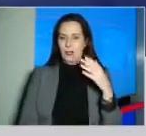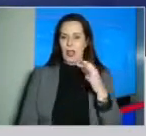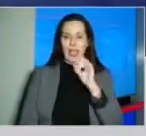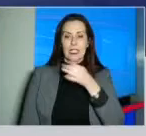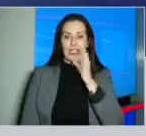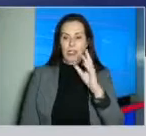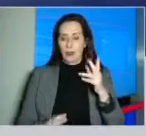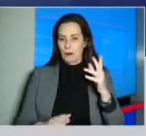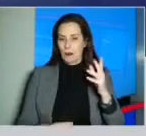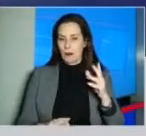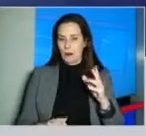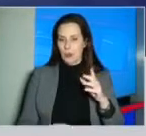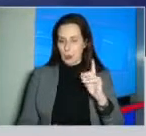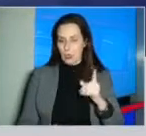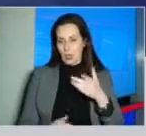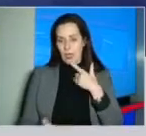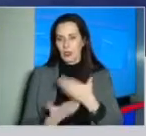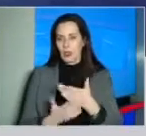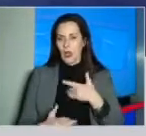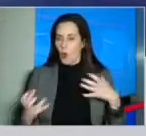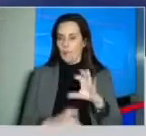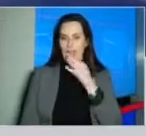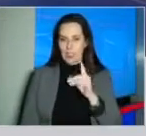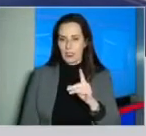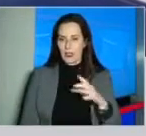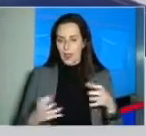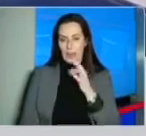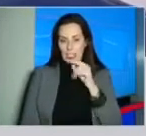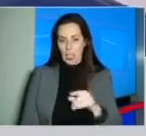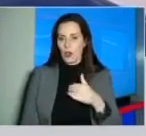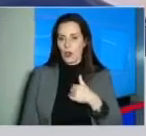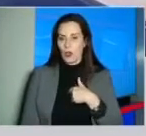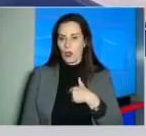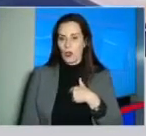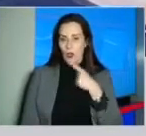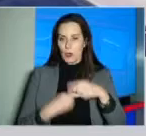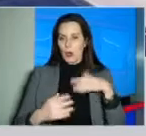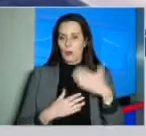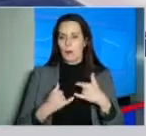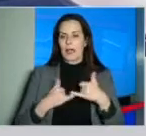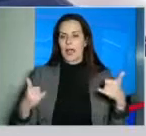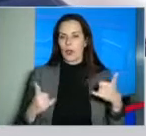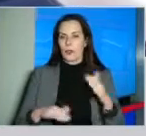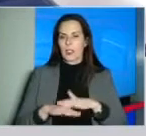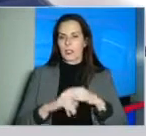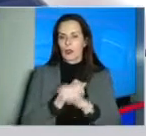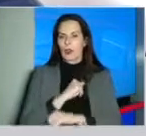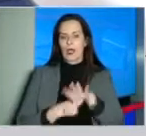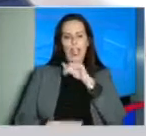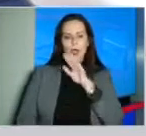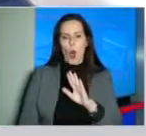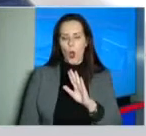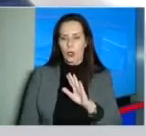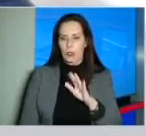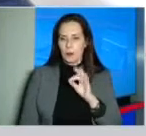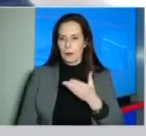ביותר בתוך מדינות ה-OECD. אנחנו צריכים לשים את זה על השולחן. אנחנו חברה צעירה. כחברה כזאת, אנחנו בשנים האחרונות פיתחנו מקצוע אקדמי, גרנטולוגיה,